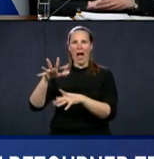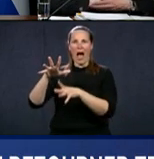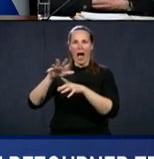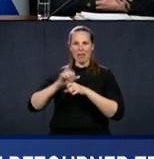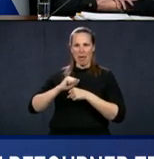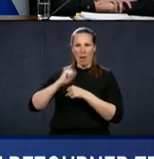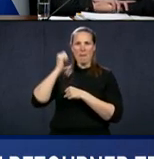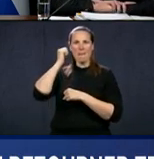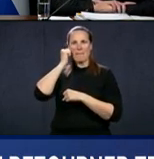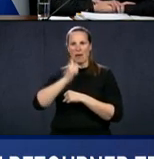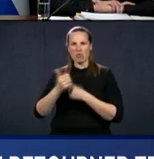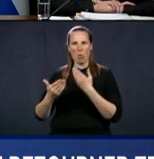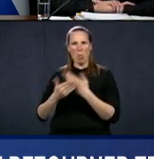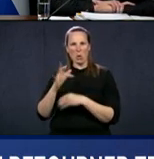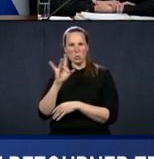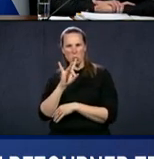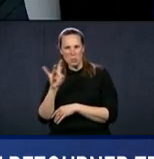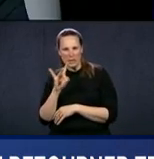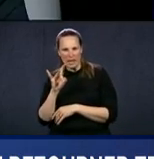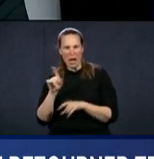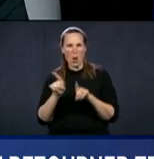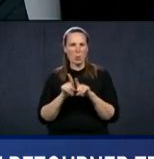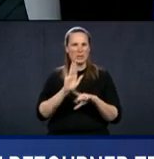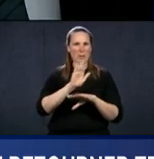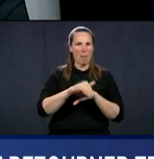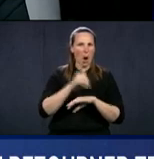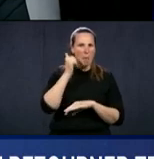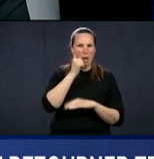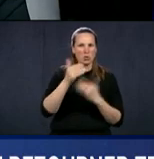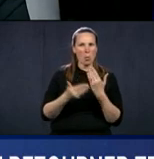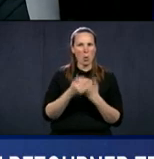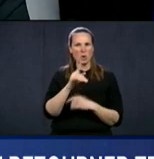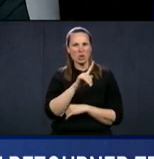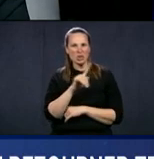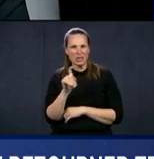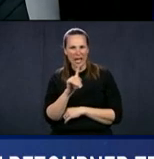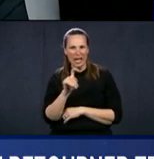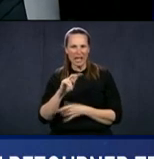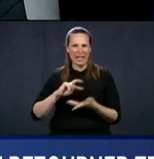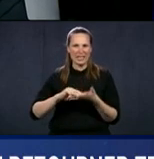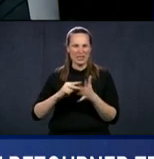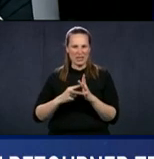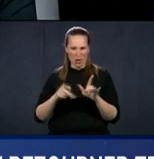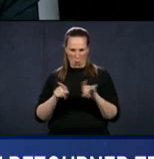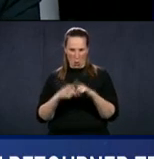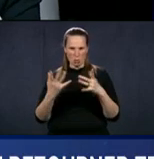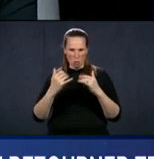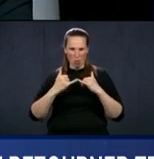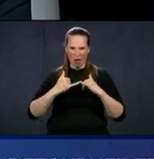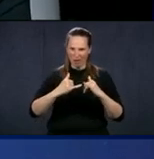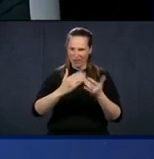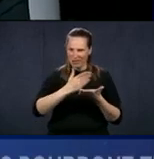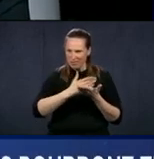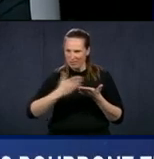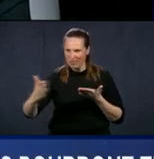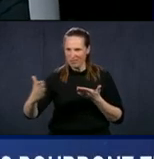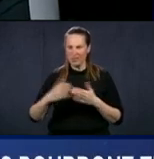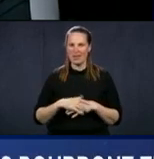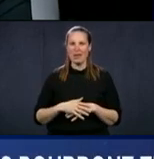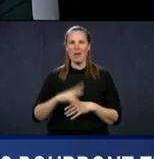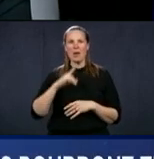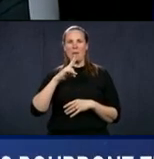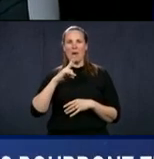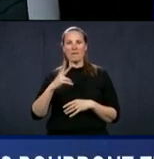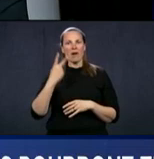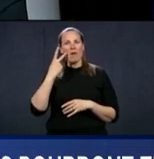centaine de décès? Bon, il faut comprendre qu'on a 3-4 épidémies au Québec, là, ce qui fait que les pics peuvent se superposer. Hein, le